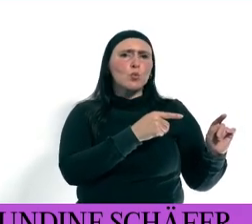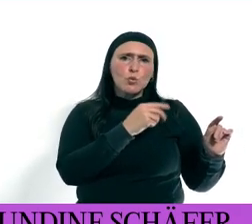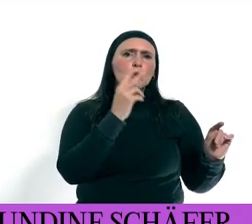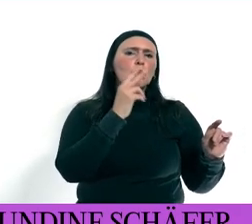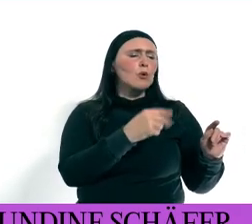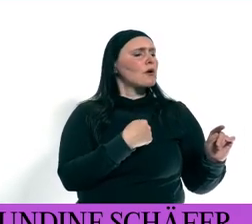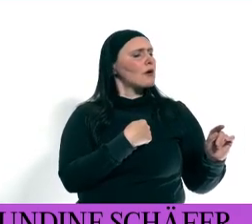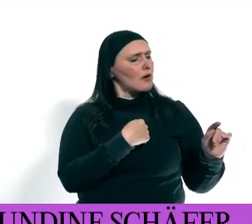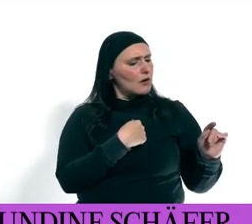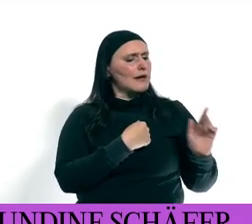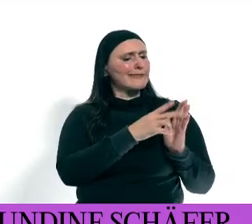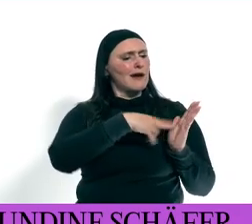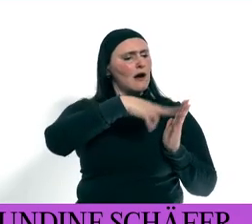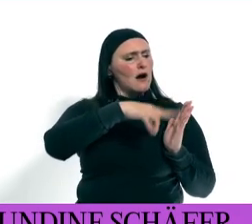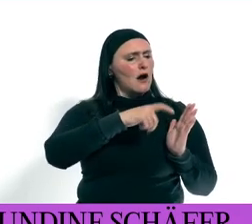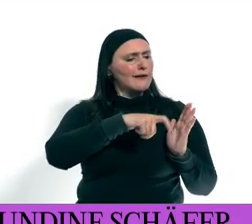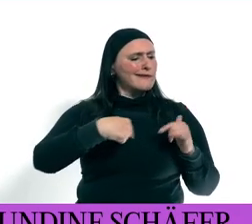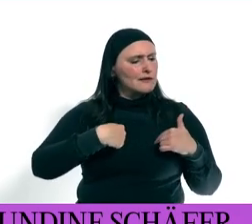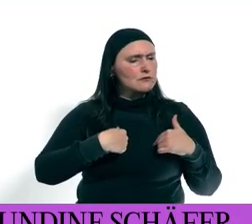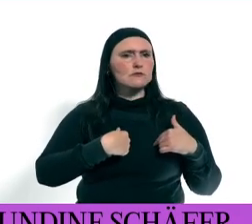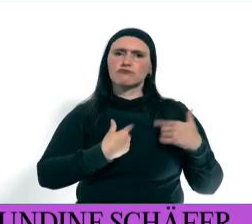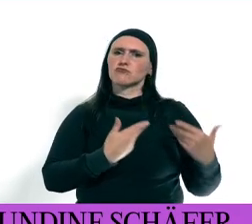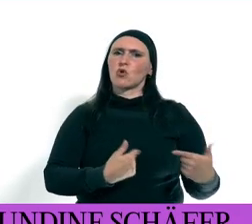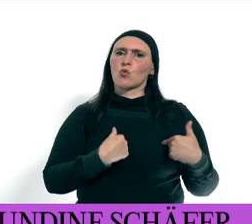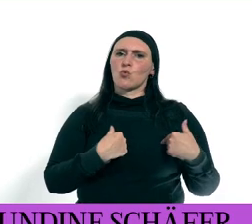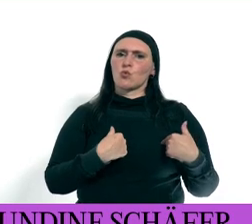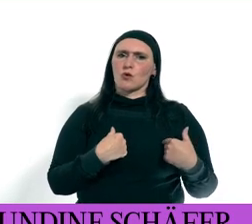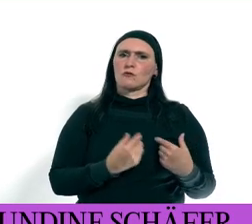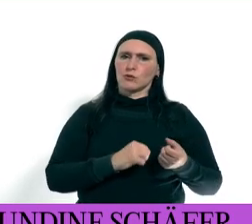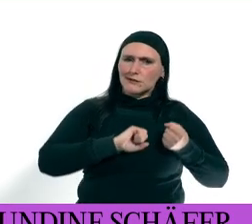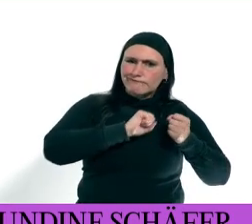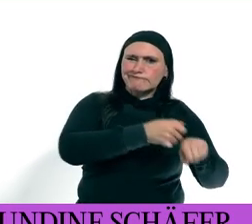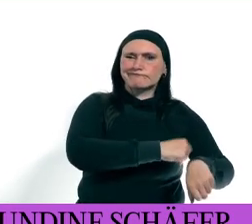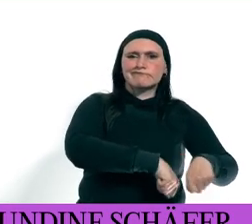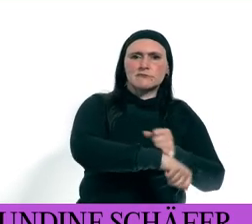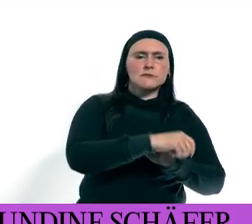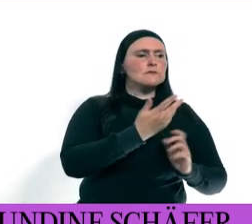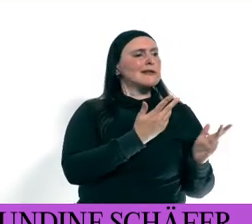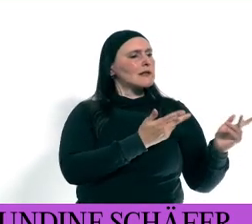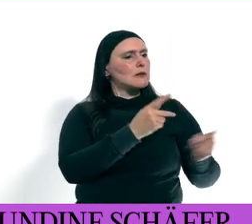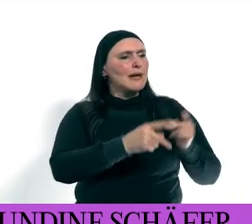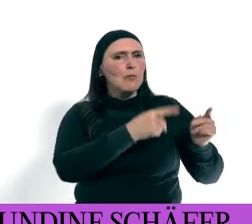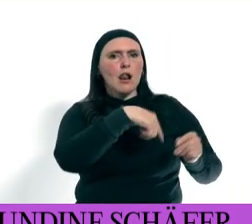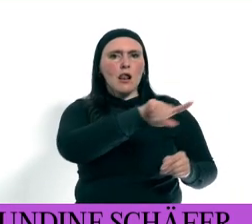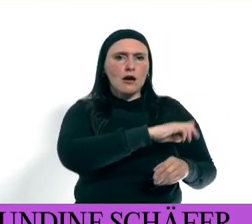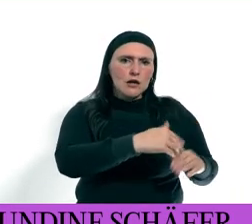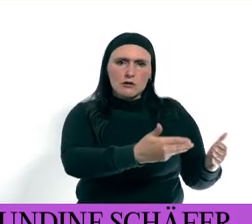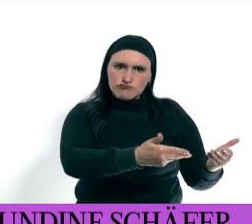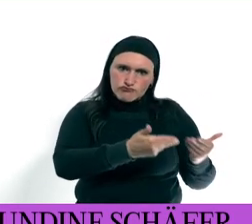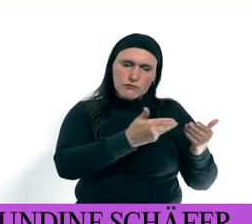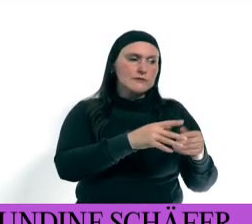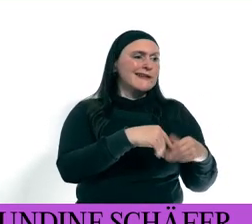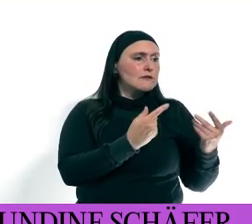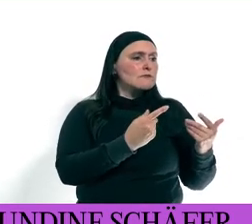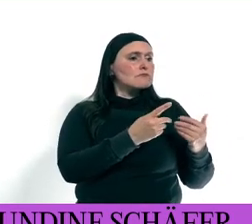vieles von dem, was sich woanders verortete, schlichtweg übersehen haben. Insofern ist die